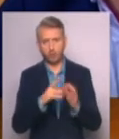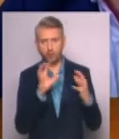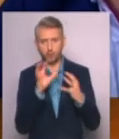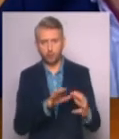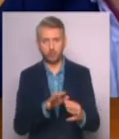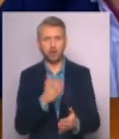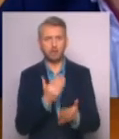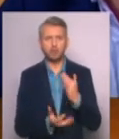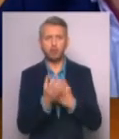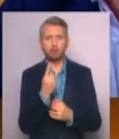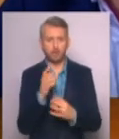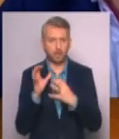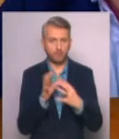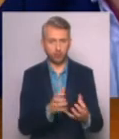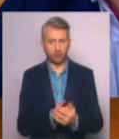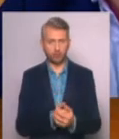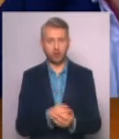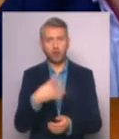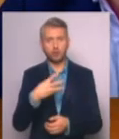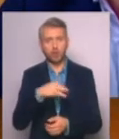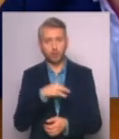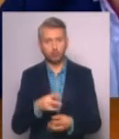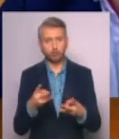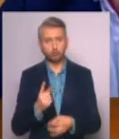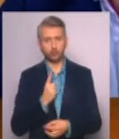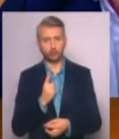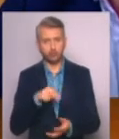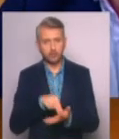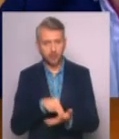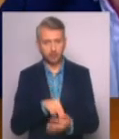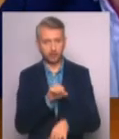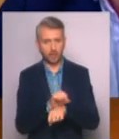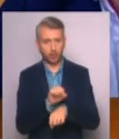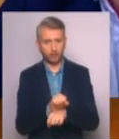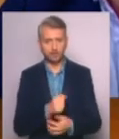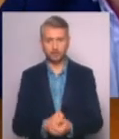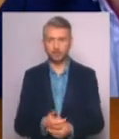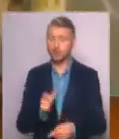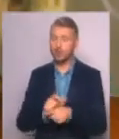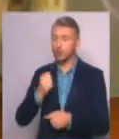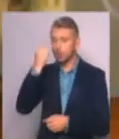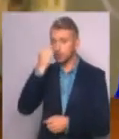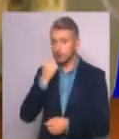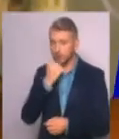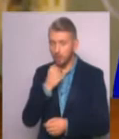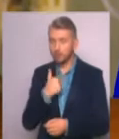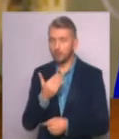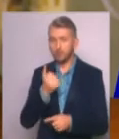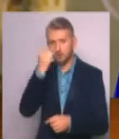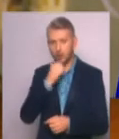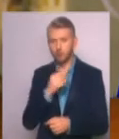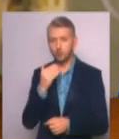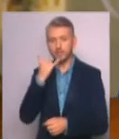ще один автобус пустити. 40 минут треба ждати на остановці. Так, дуже дякую. Я вам дуже дякую за те,